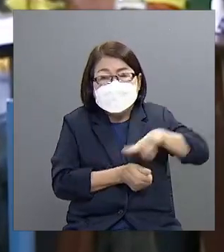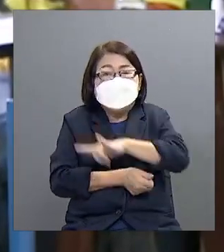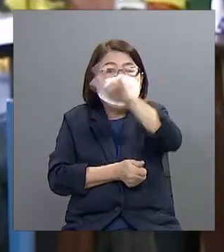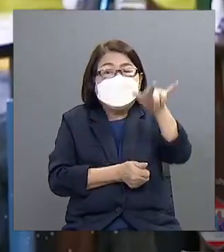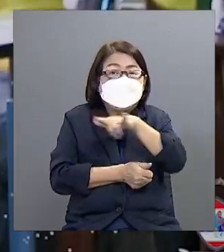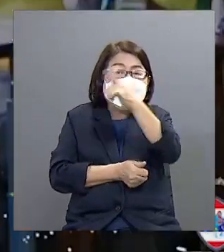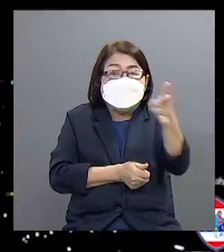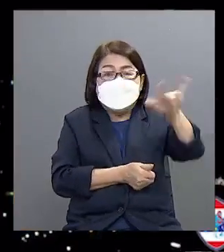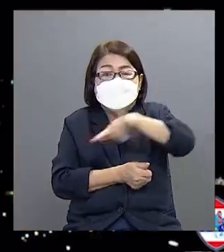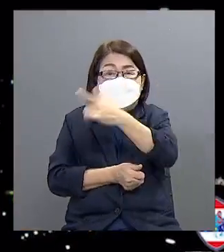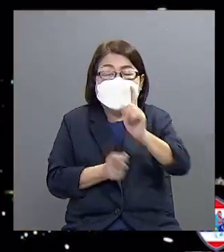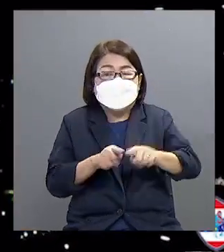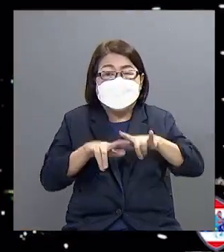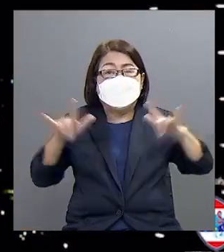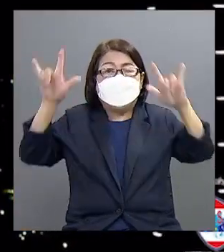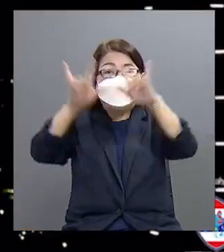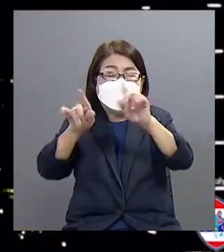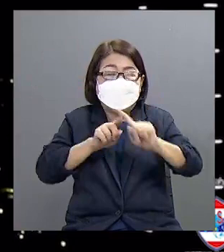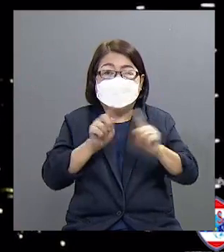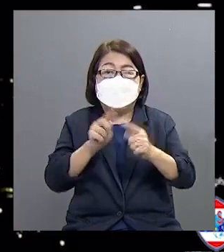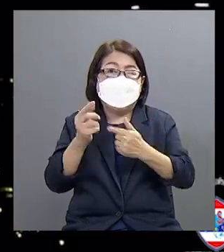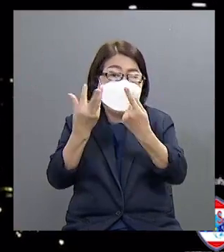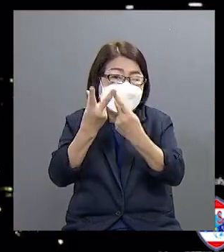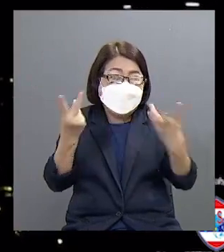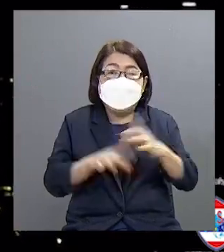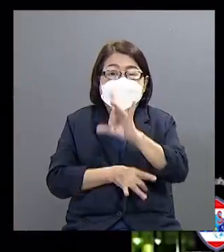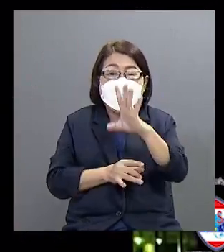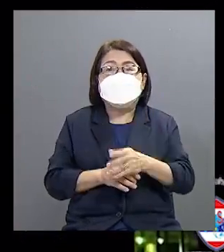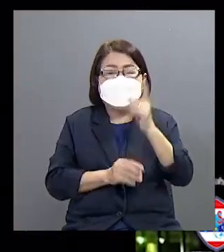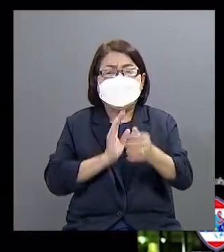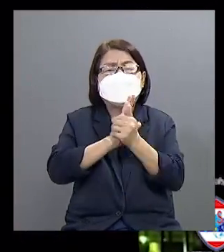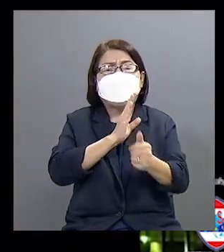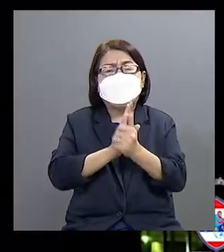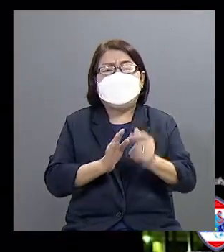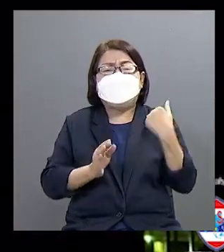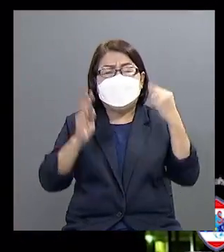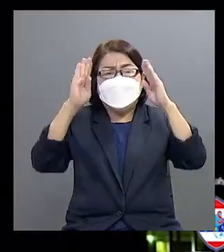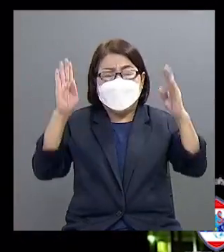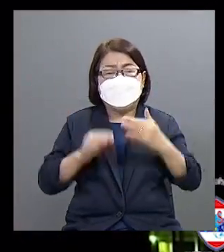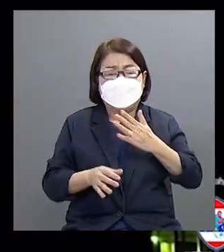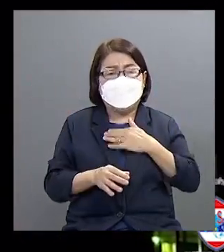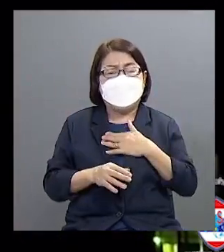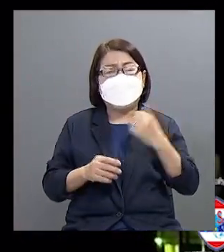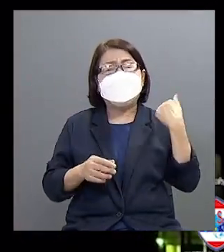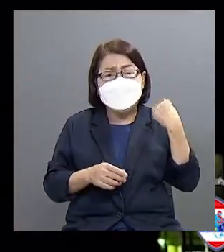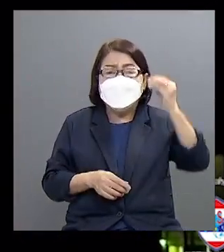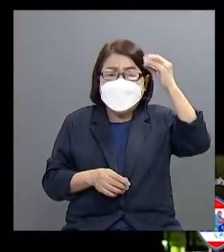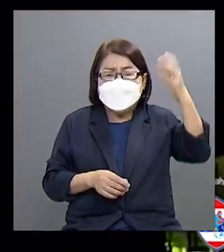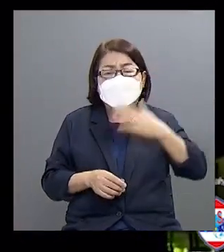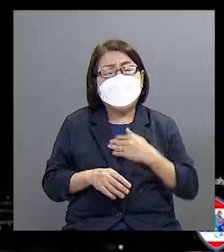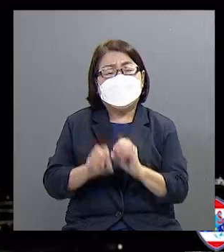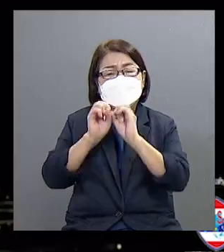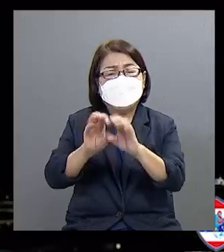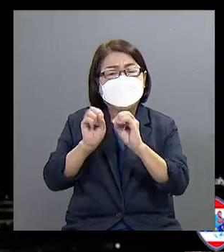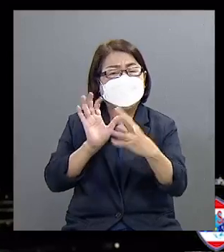ร้อยลำได้คนที่ทำทางด้านนี้ได้เนี่ยมันก็ต้องมีความรู้ทางด้านนี้ความรู้ของผมที่มีอยู่เนี่ยพร้อมถ่ายทอดนะครับแล้วก็สามารถที่จะสอนเด็ก